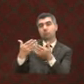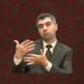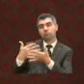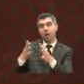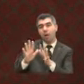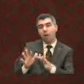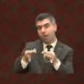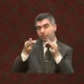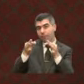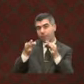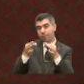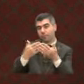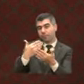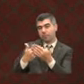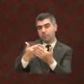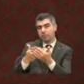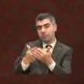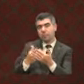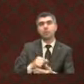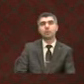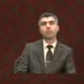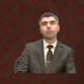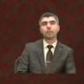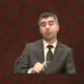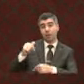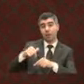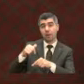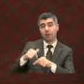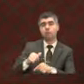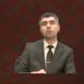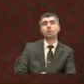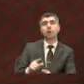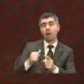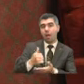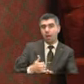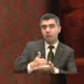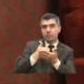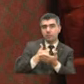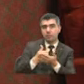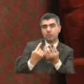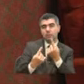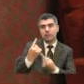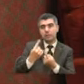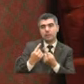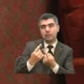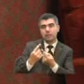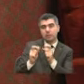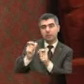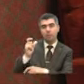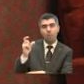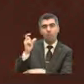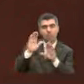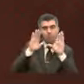نتائجها بيّنت سيد الوزير أن هناك خدمات لم تتجاوز نسبة الرضا عنها من